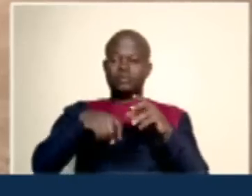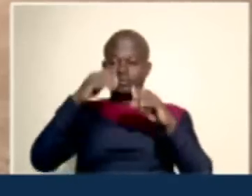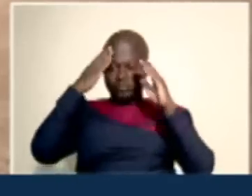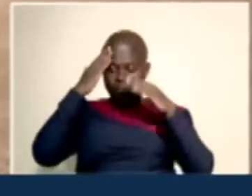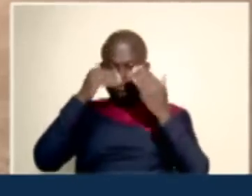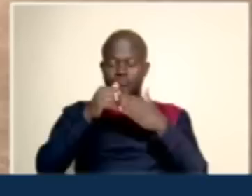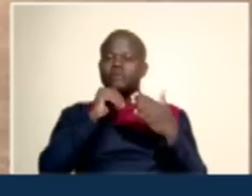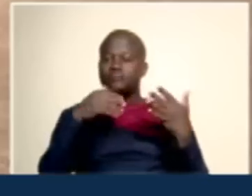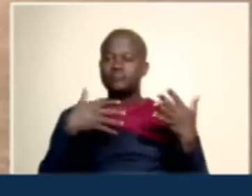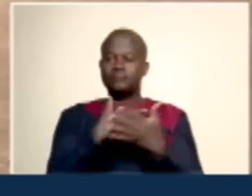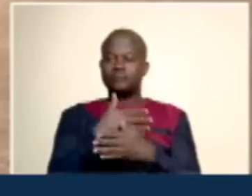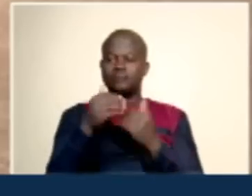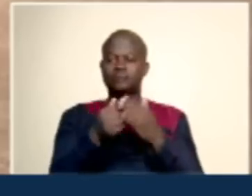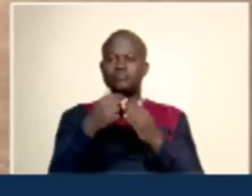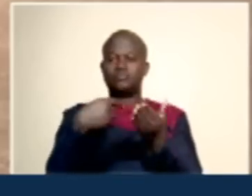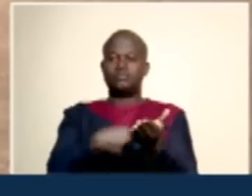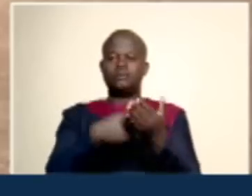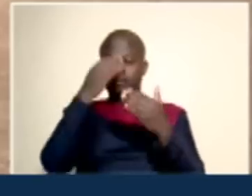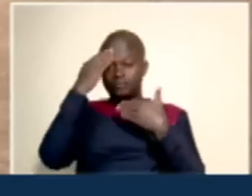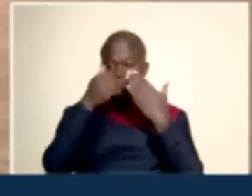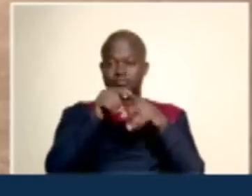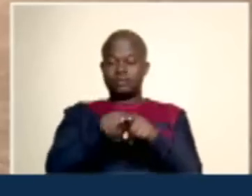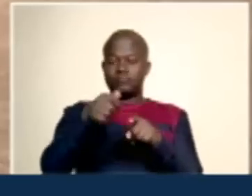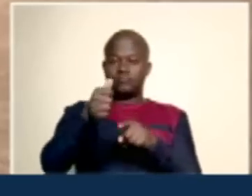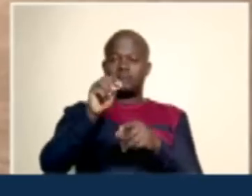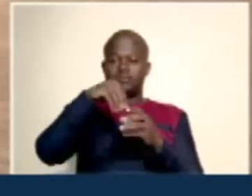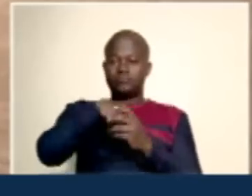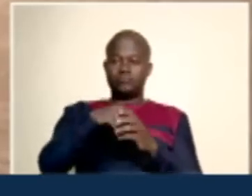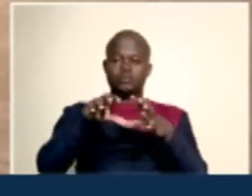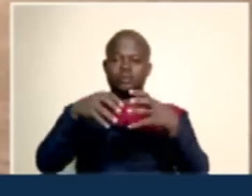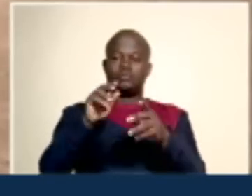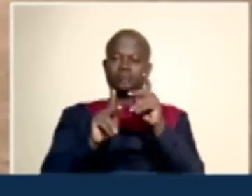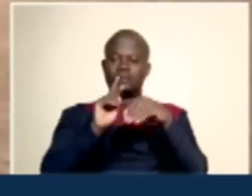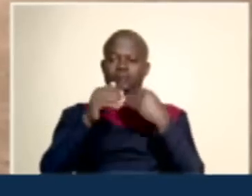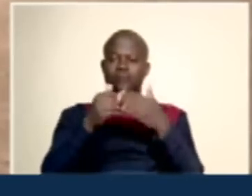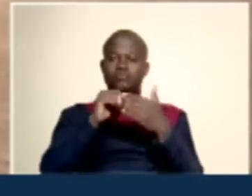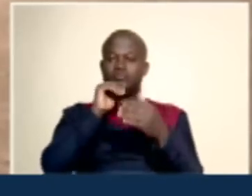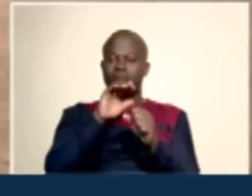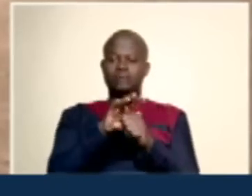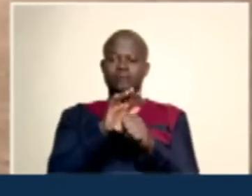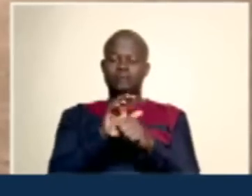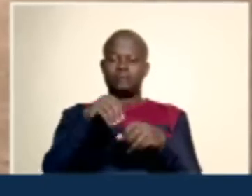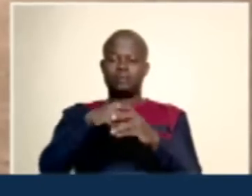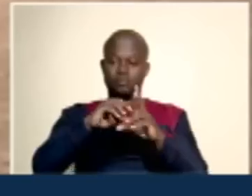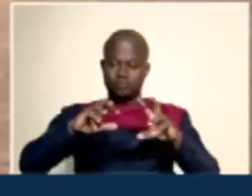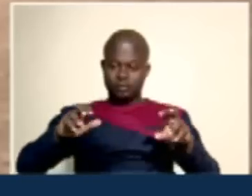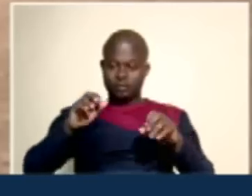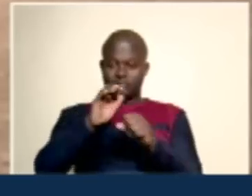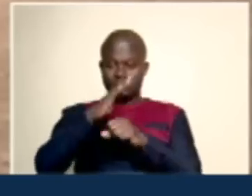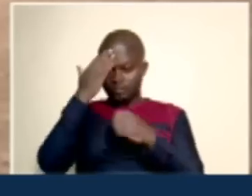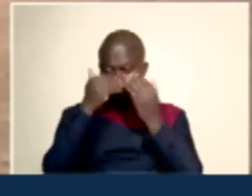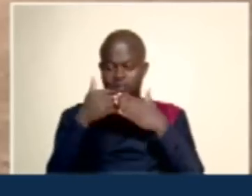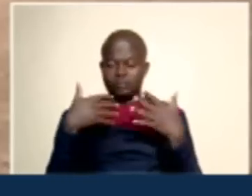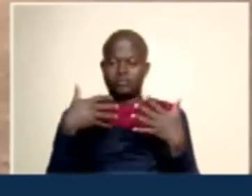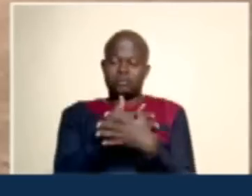no gutinyuka kujya kwipimisha kuko nabo bari muri groupe y'abantu badakunda kujya kwipimisha cyane kuko baba batinya